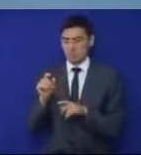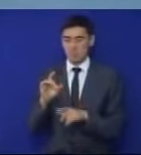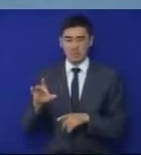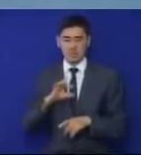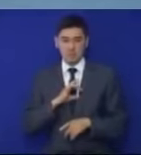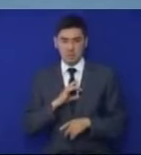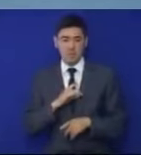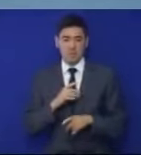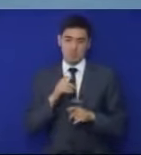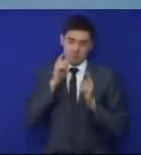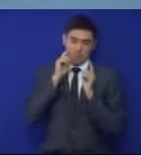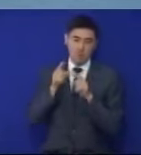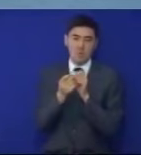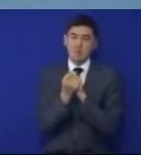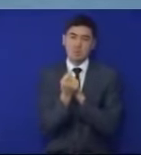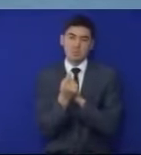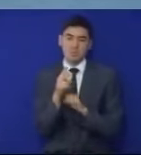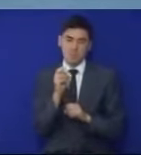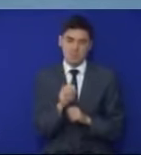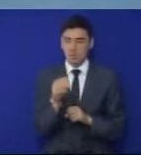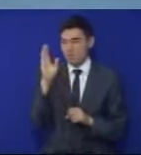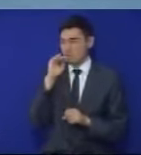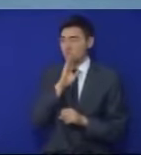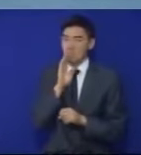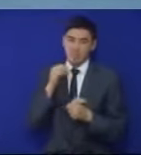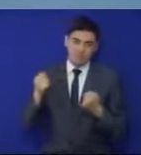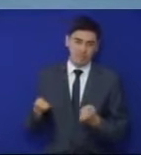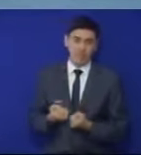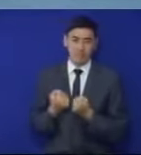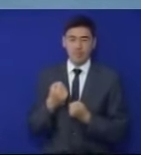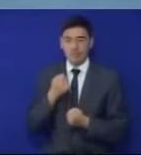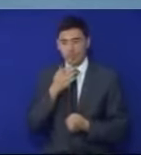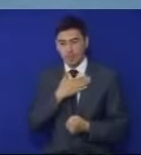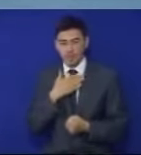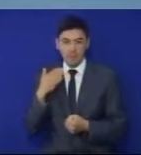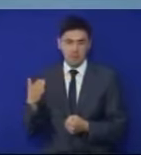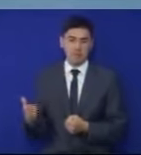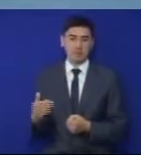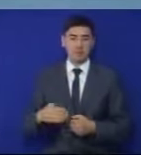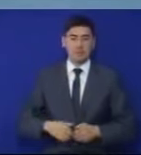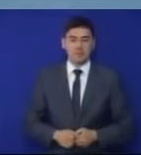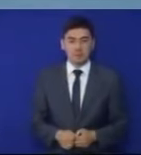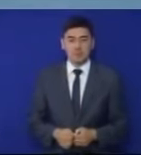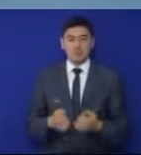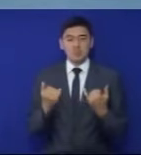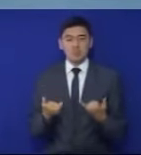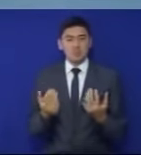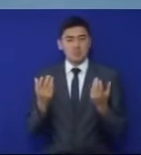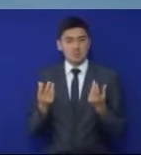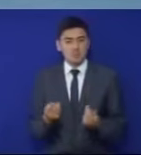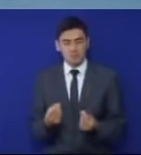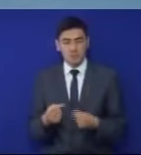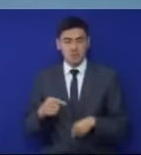шла целых 11 лет. Родители меня в этом всегда поддерживали, за что я им очень благодарна. Это очень волнительно и